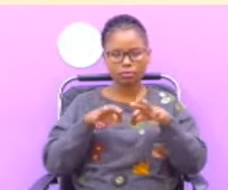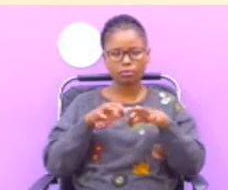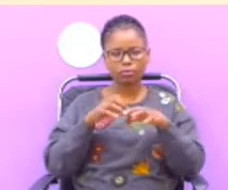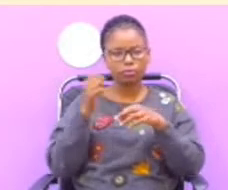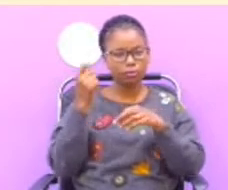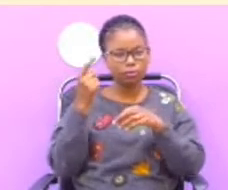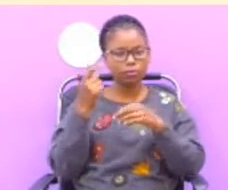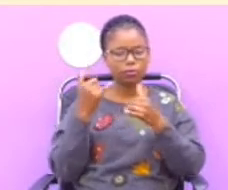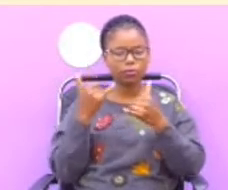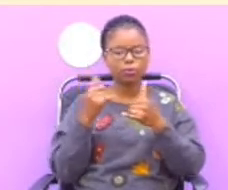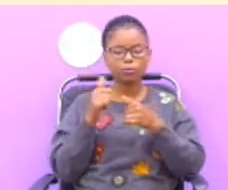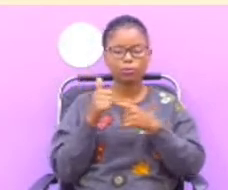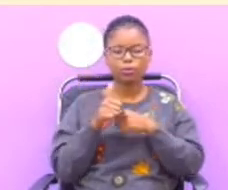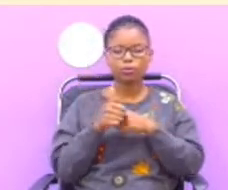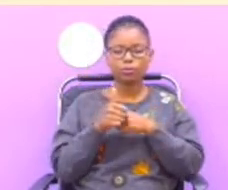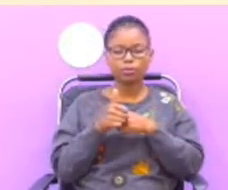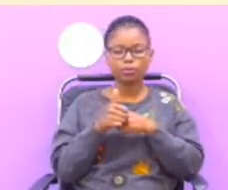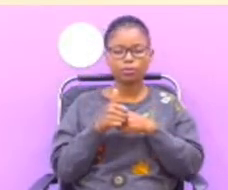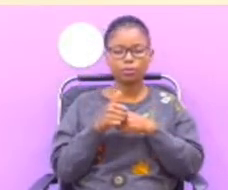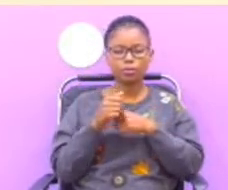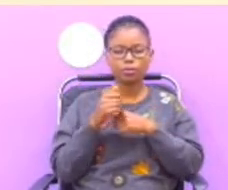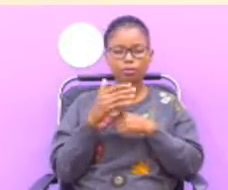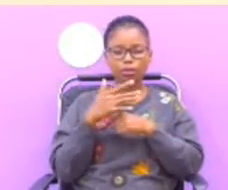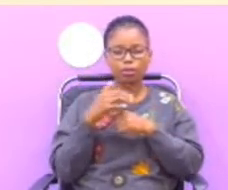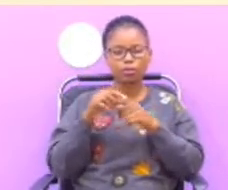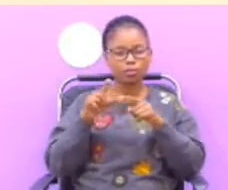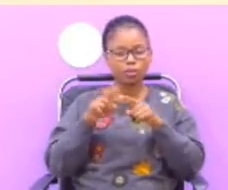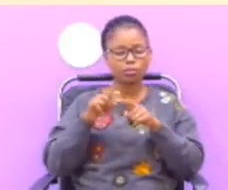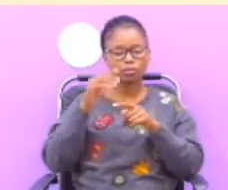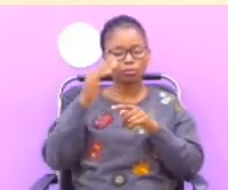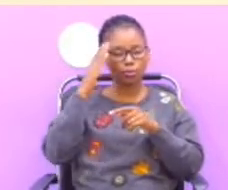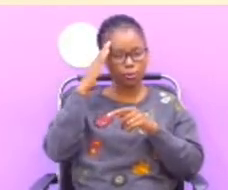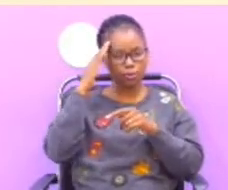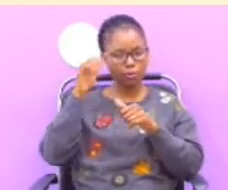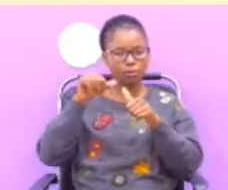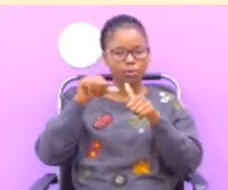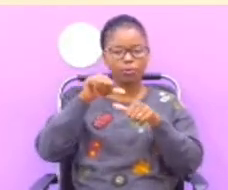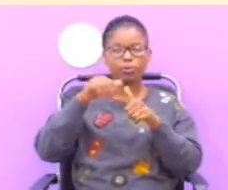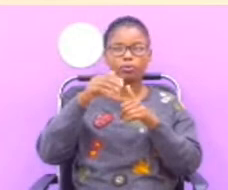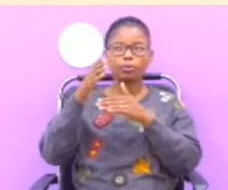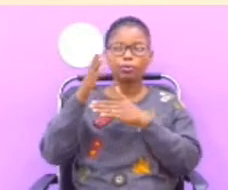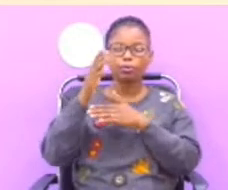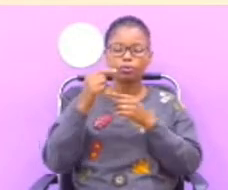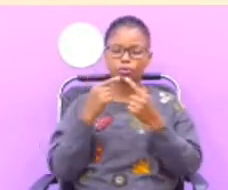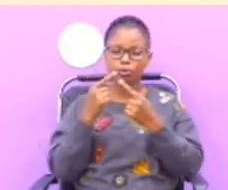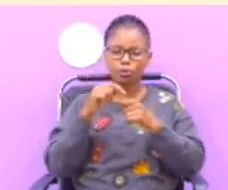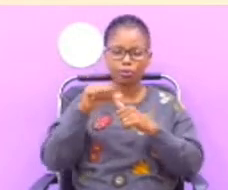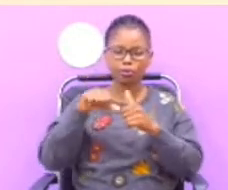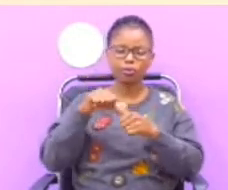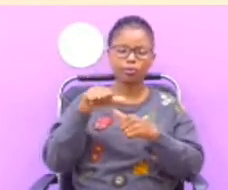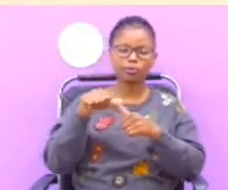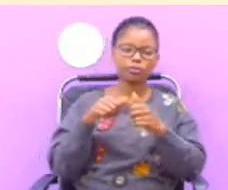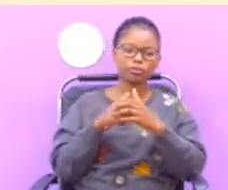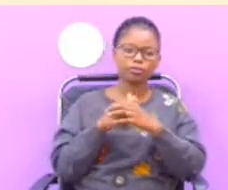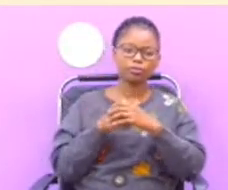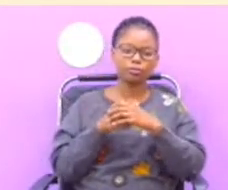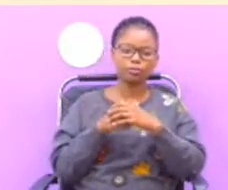ũramenya ndũrĩ ũrakũra na ngai ũrĩa tũraria ũhoro wake bwana asifue sana